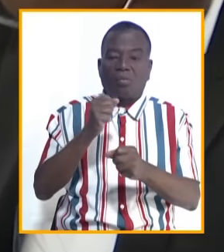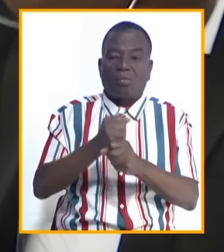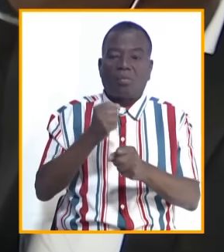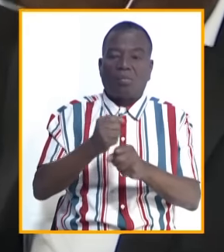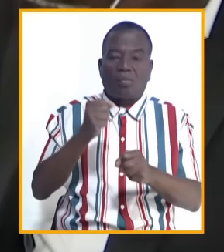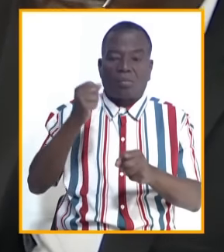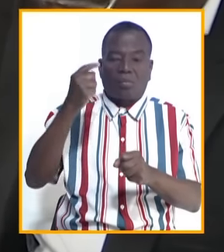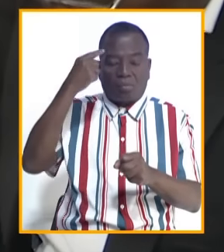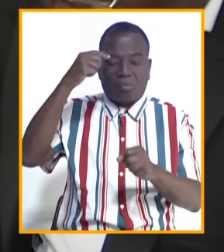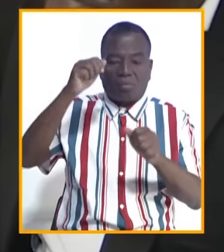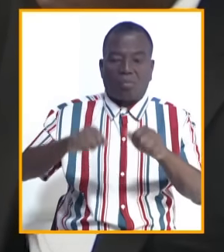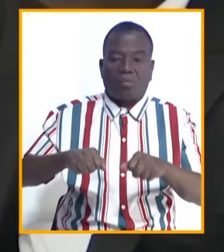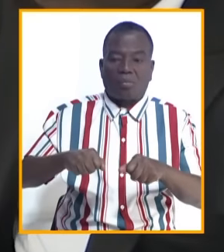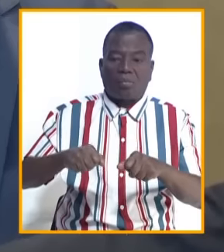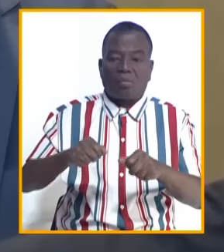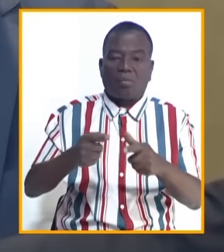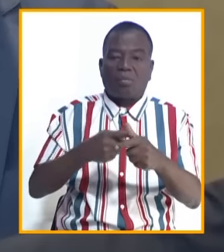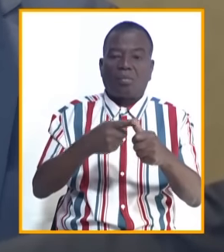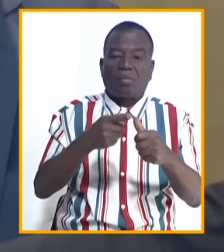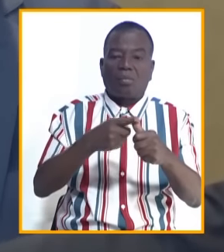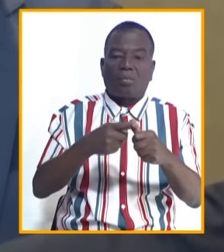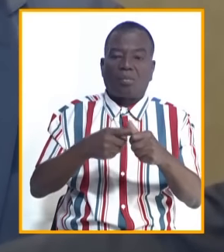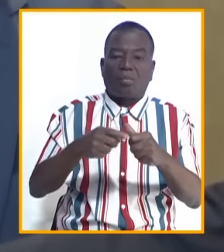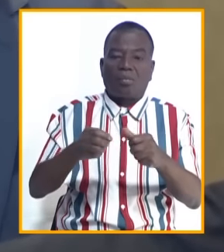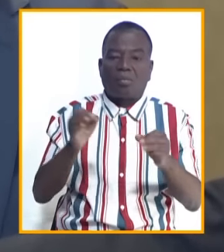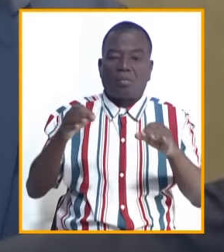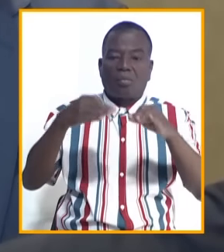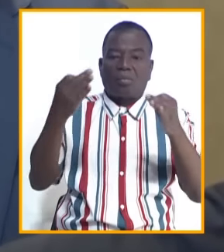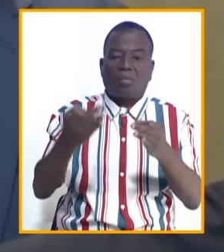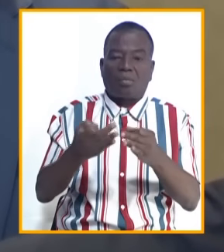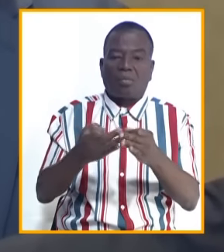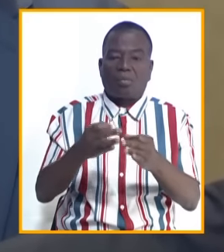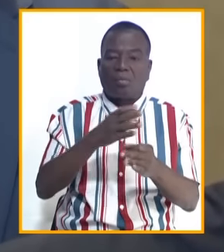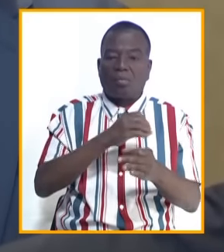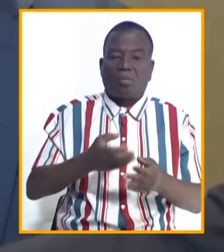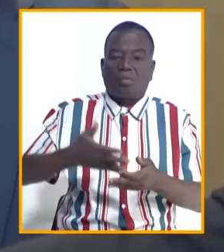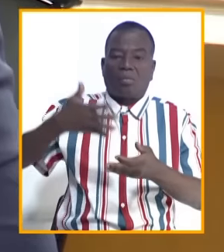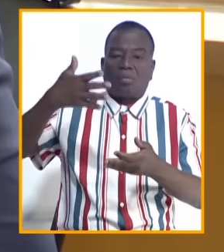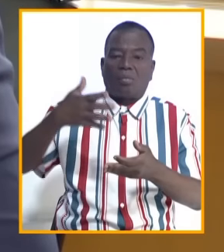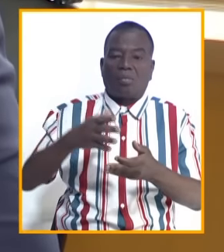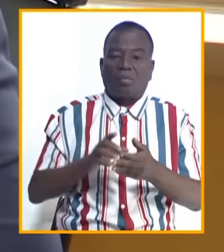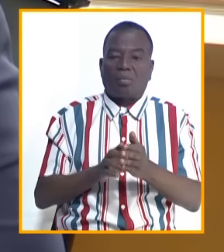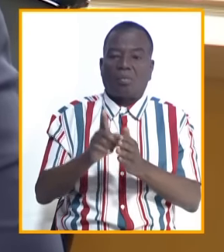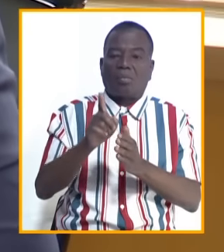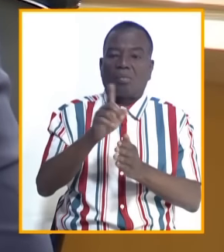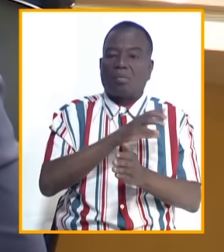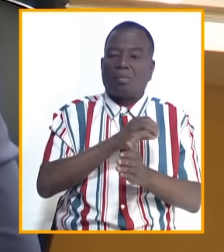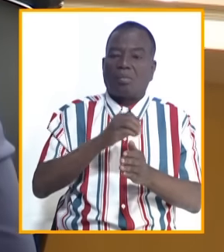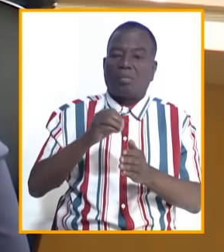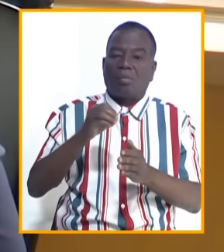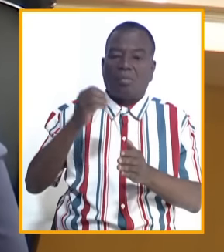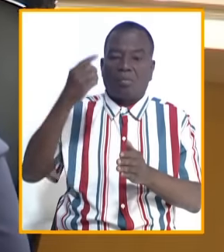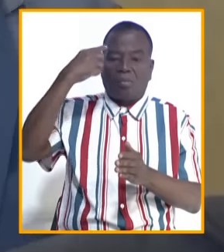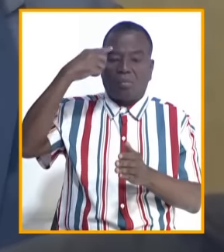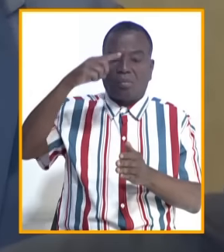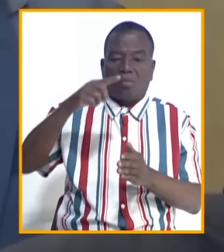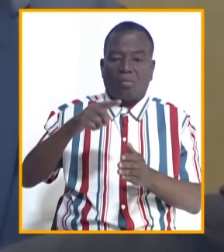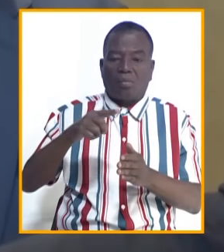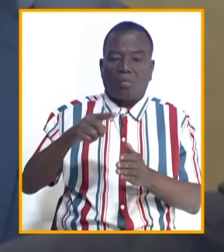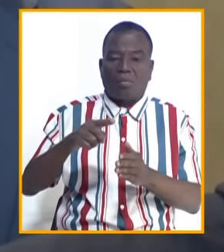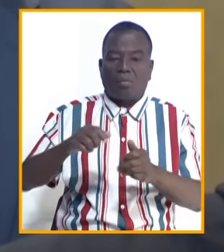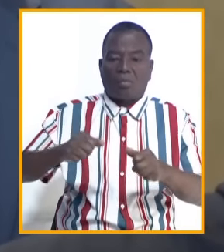à pouvoir d'abord se formaliser pour elle-même grandir et encore contribuer davantage à